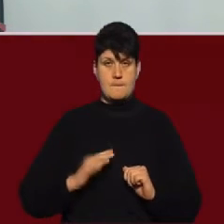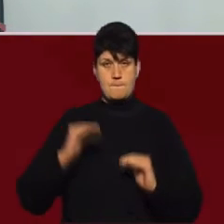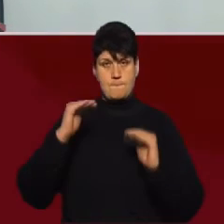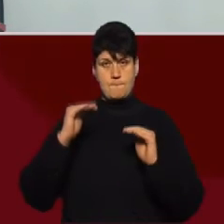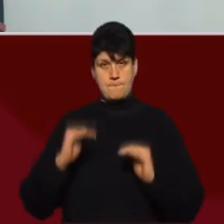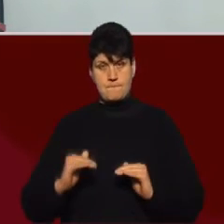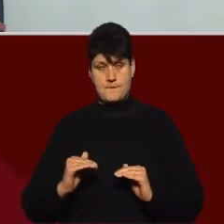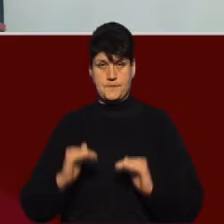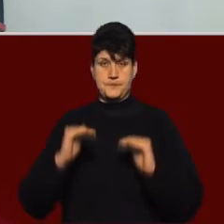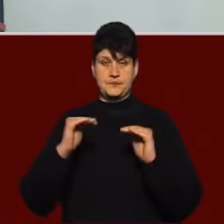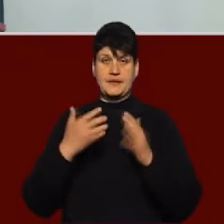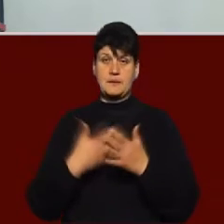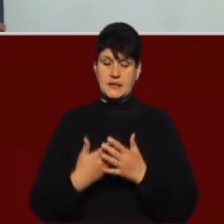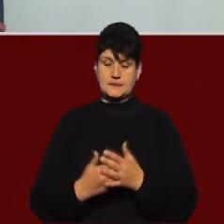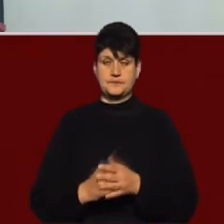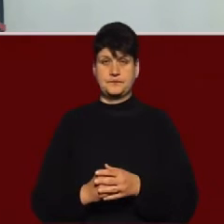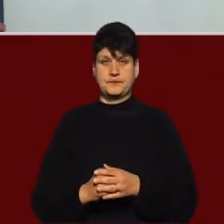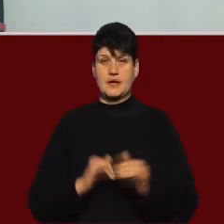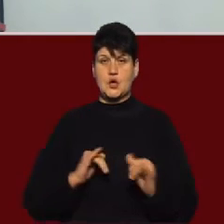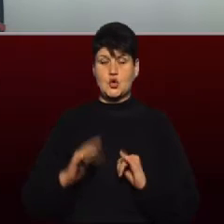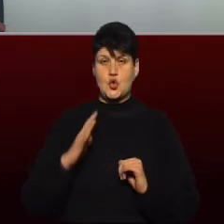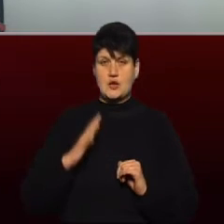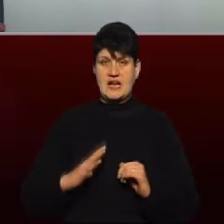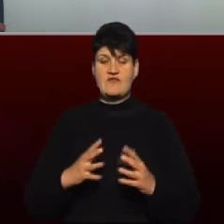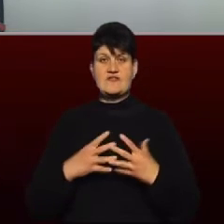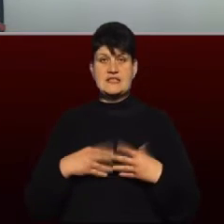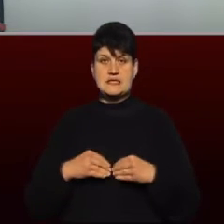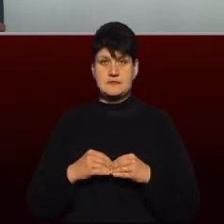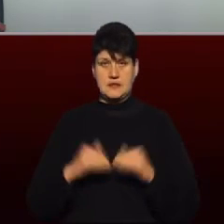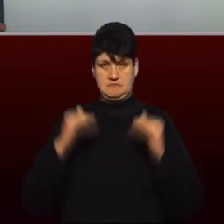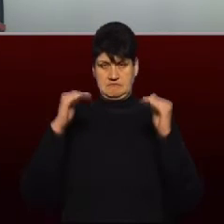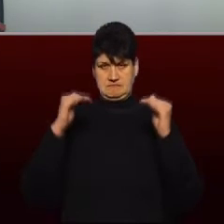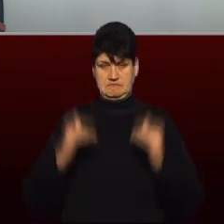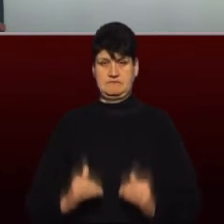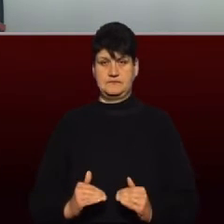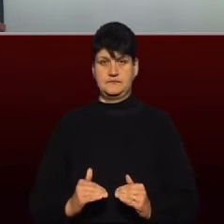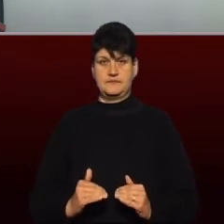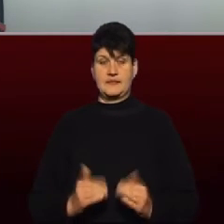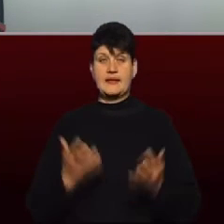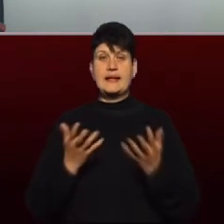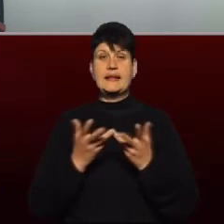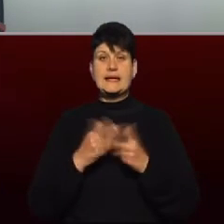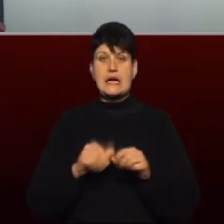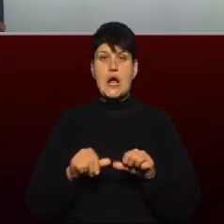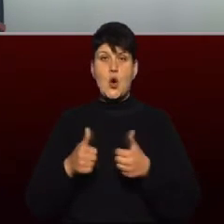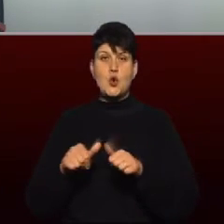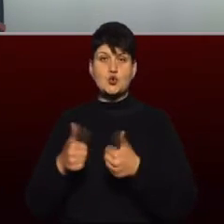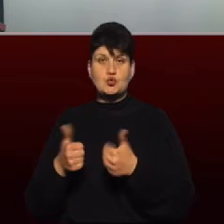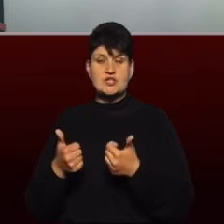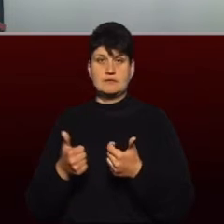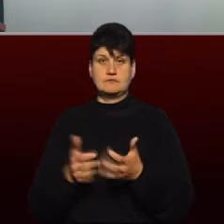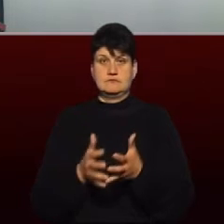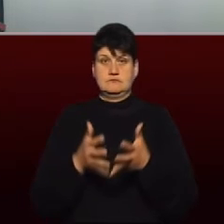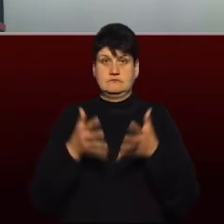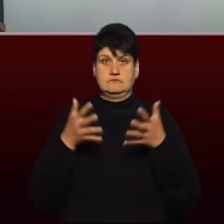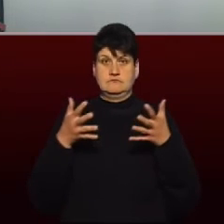Наприклад, толерантність в сім'ї різко понижується. І кількість розлучень зростає. Я не толерую,